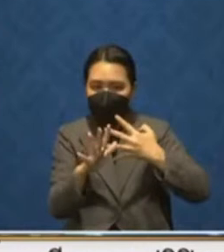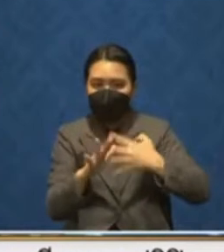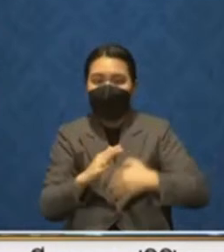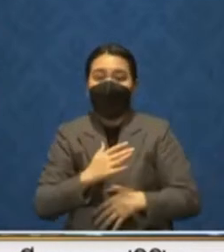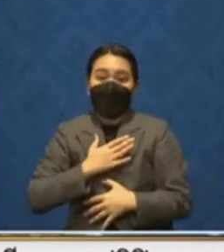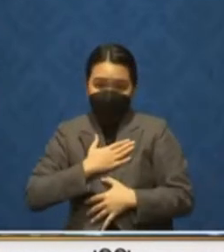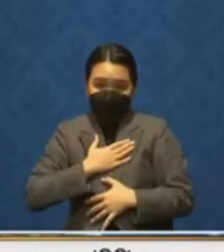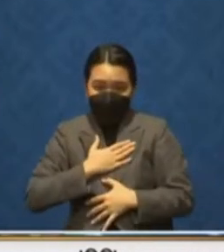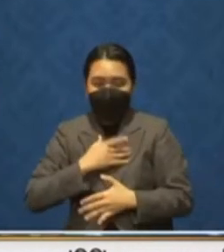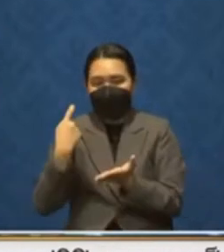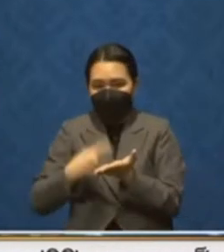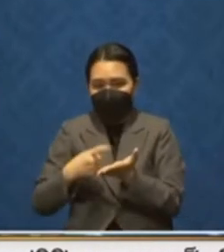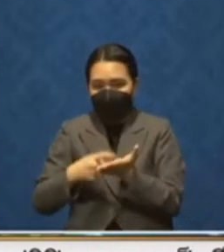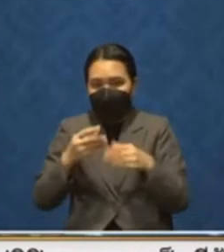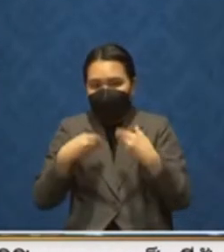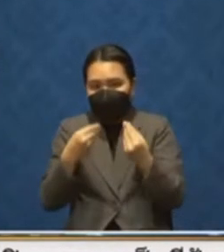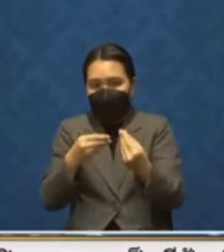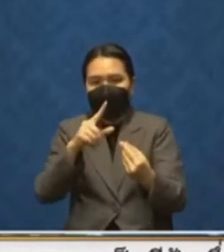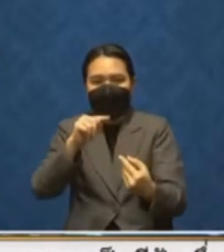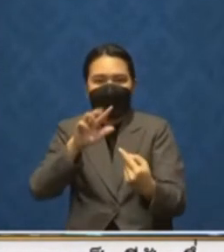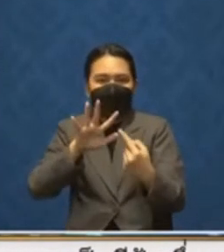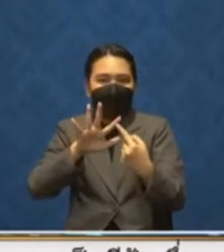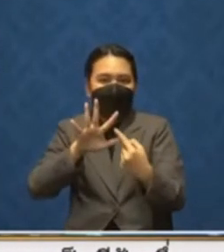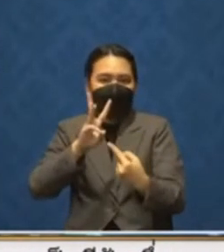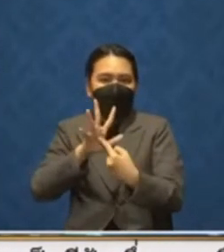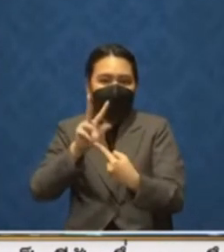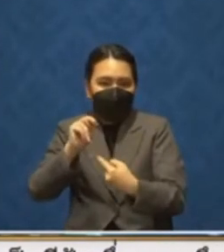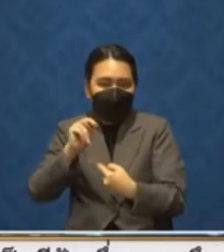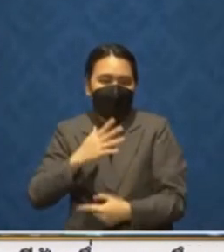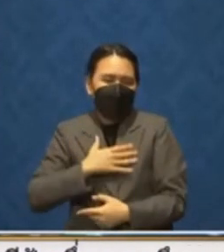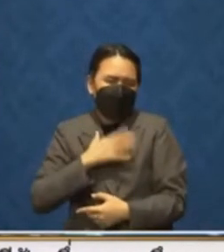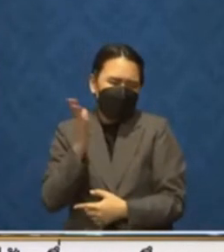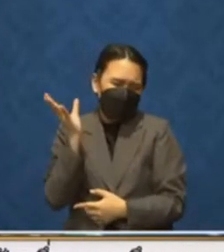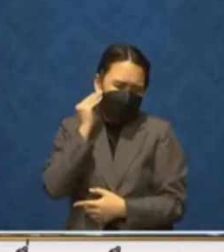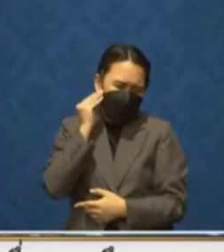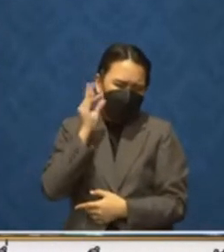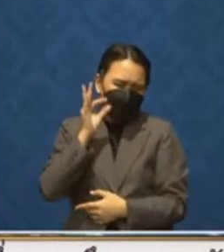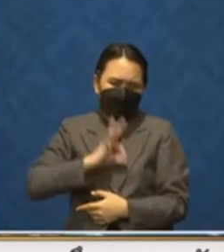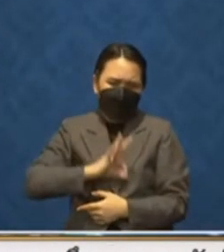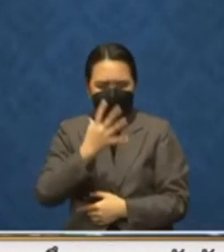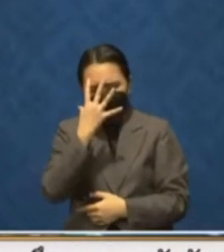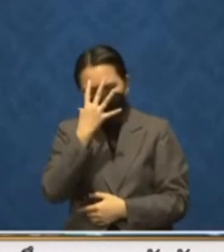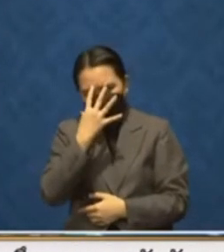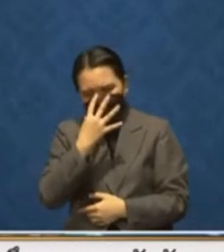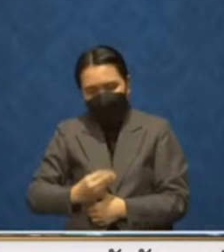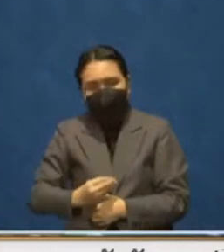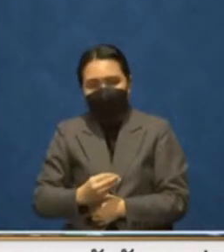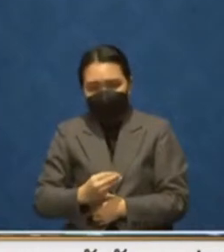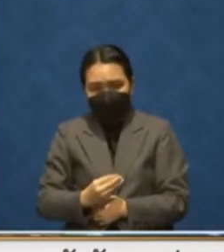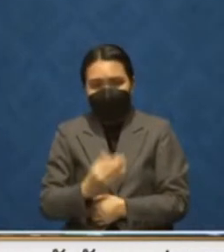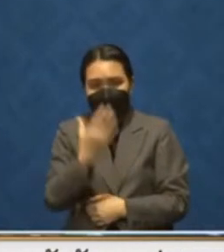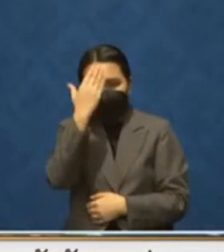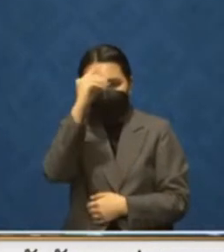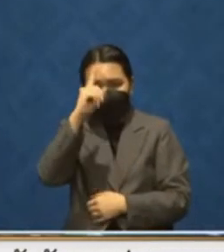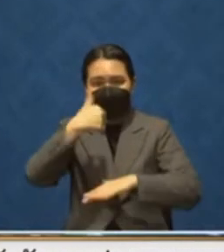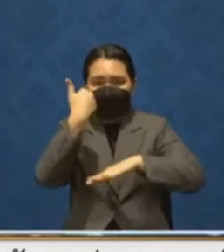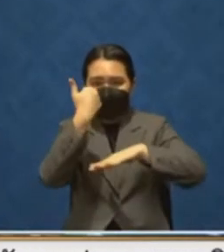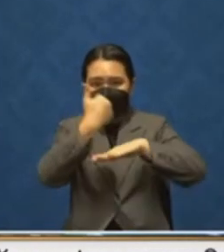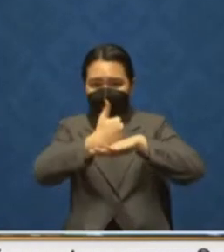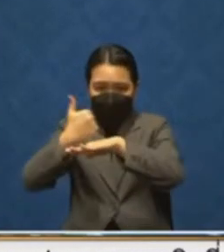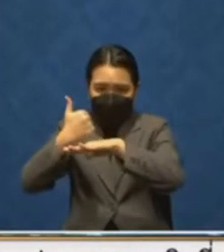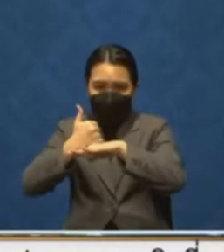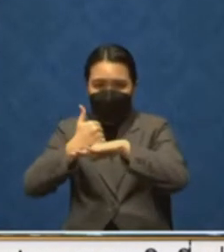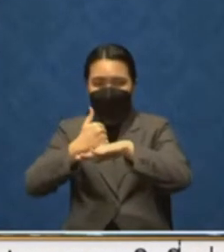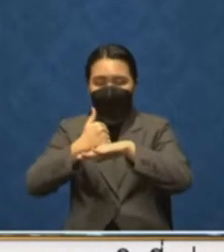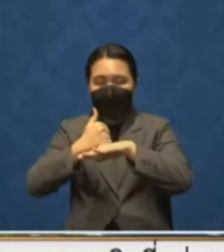ตะวันวันนั้นวันนี้ผมไปฟังนี้เป็นวันที่หลวงปู่มากที่สุดที่แบบเป็นต่อ 2มากับสิ่งที่ผู้ใหญ่ในบ้านเมืองนี้ทำ